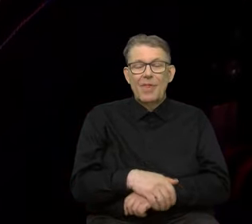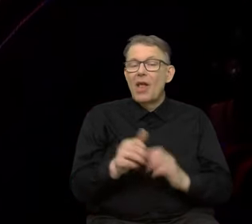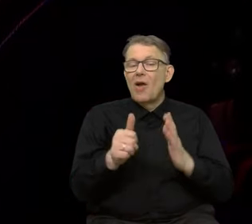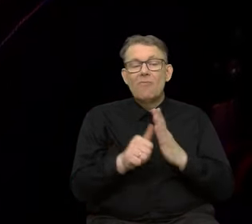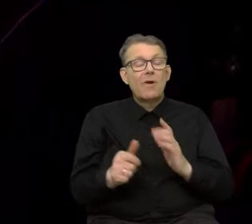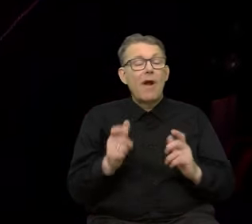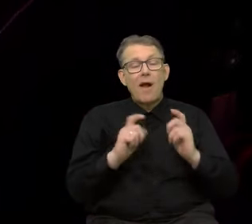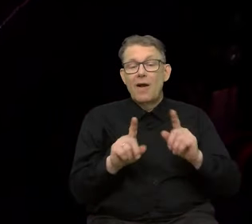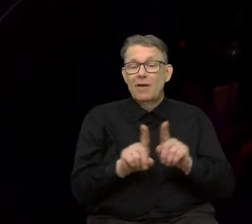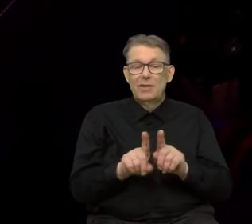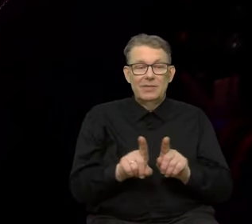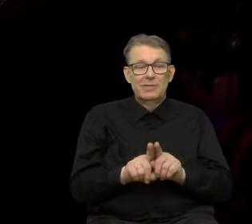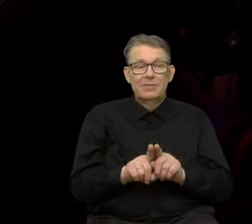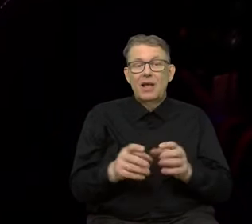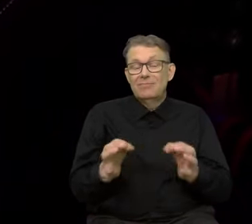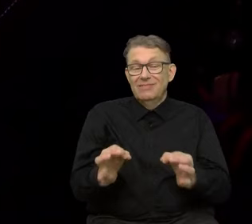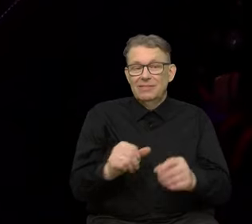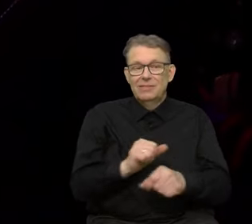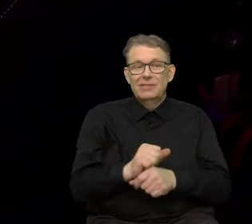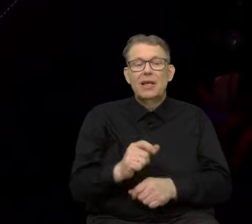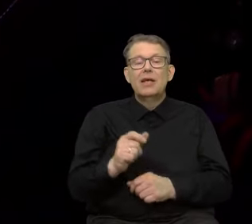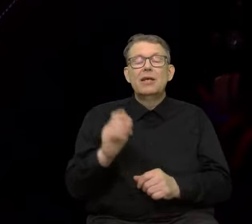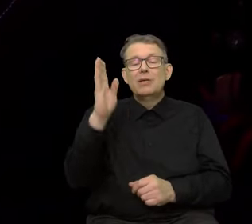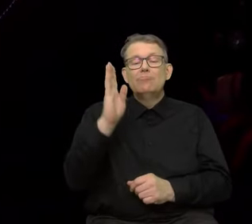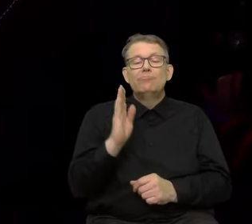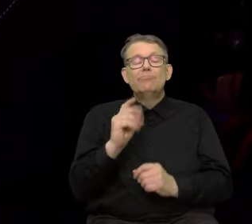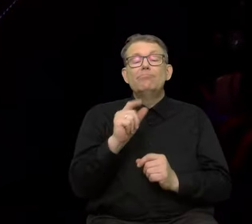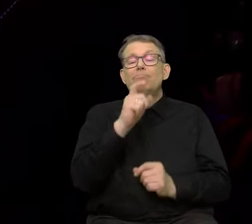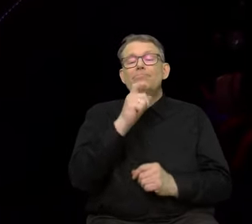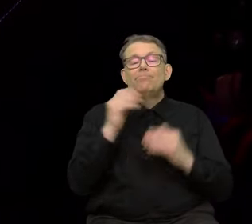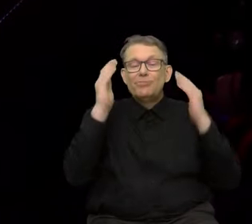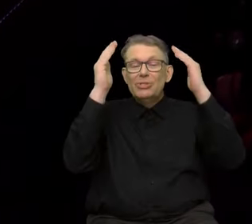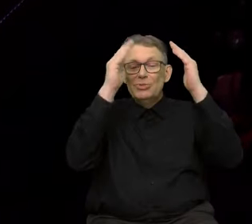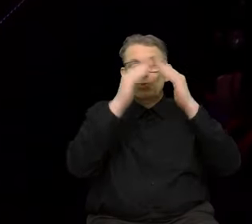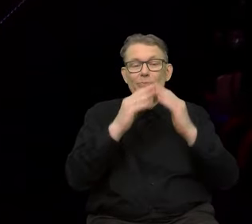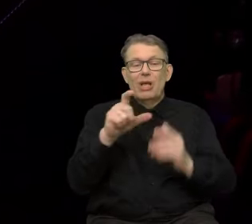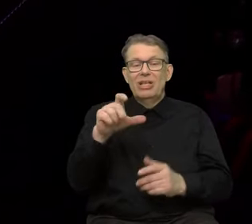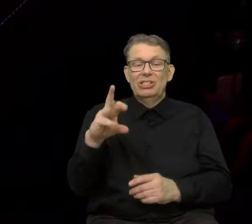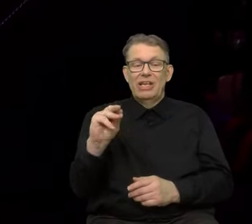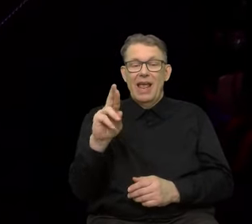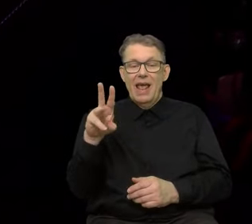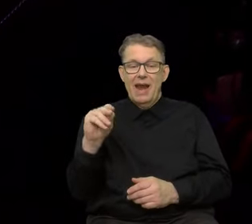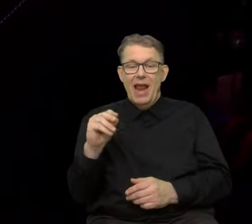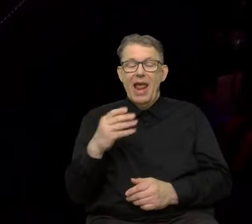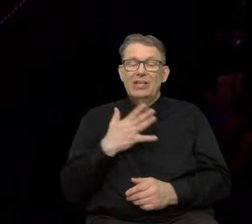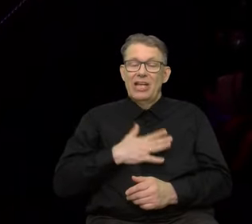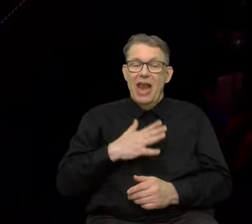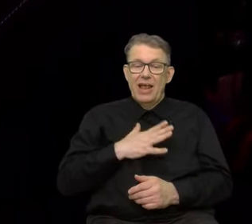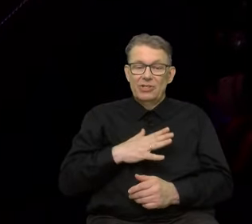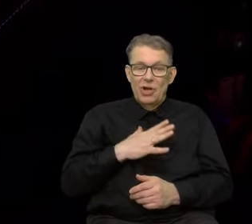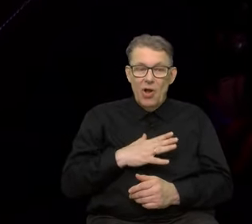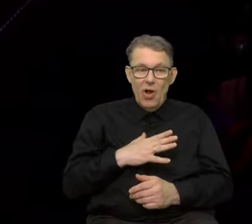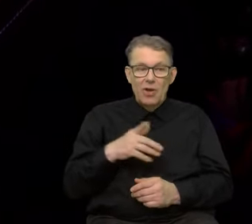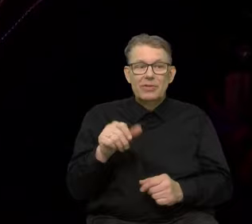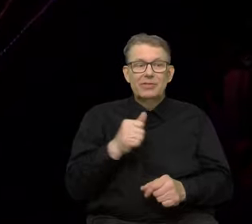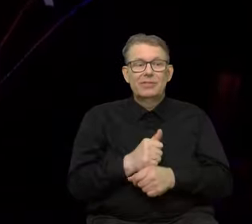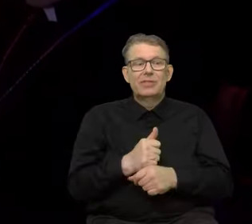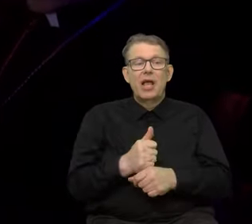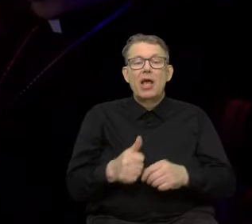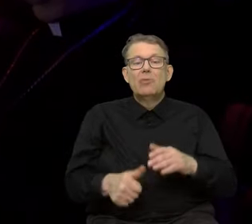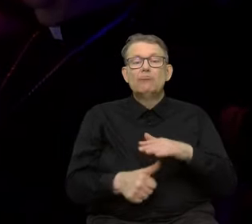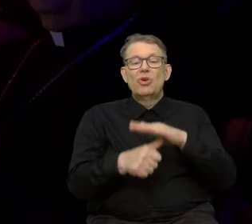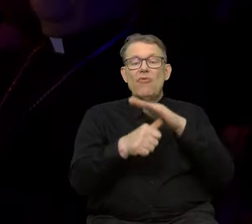Niezwykle cieszy obecność biskupa Henryka Ciereszki, przewodniczącego kapituły Nagrody Michały.